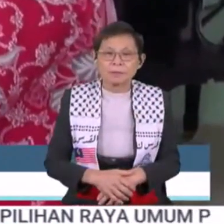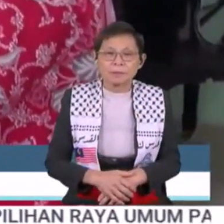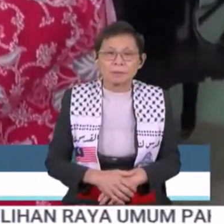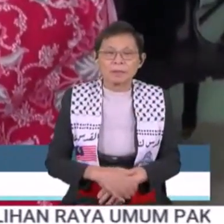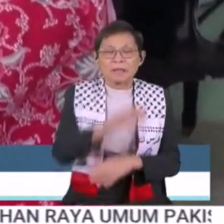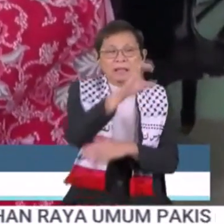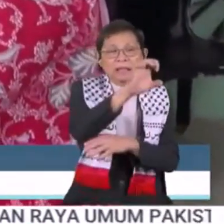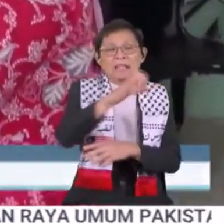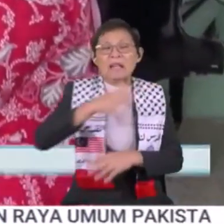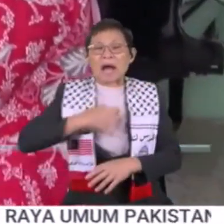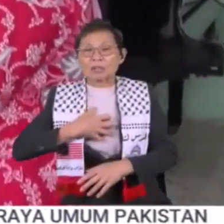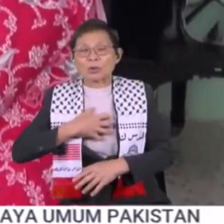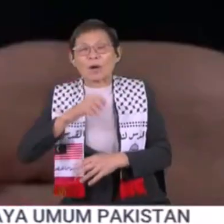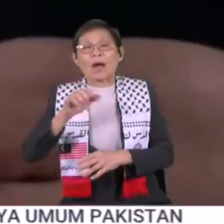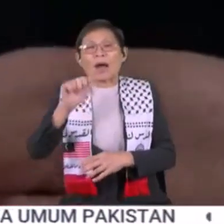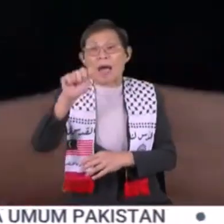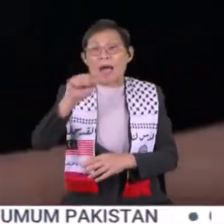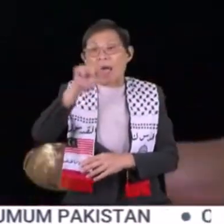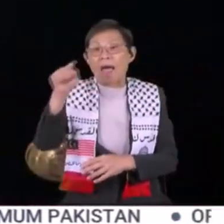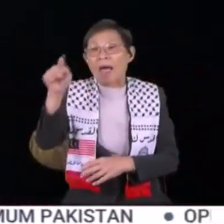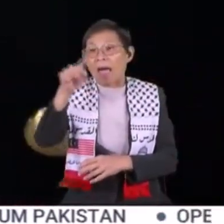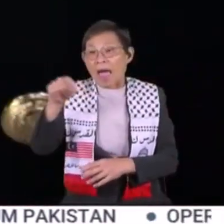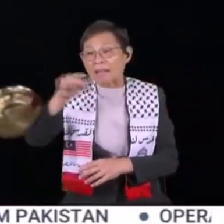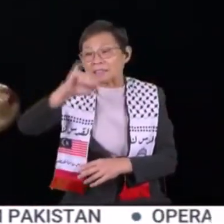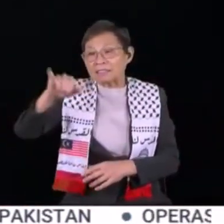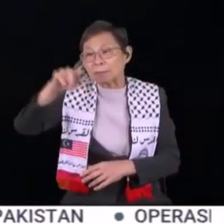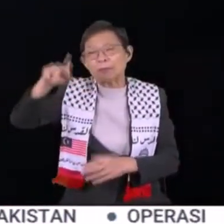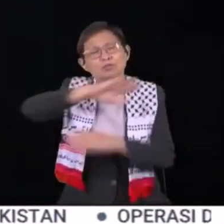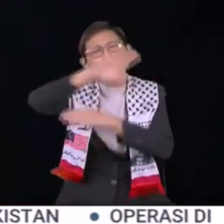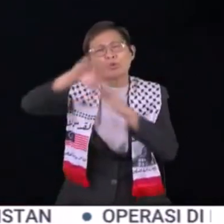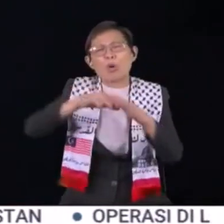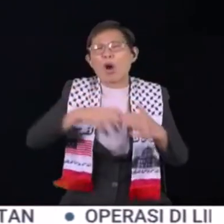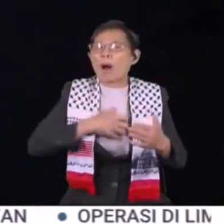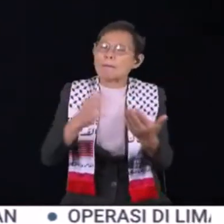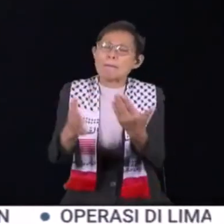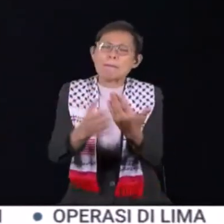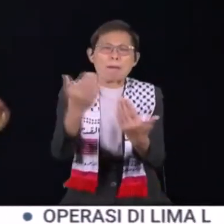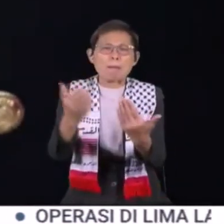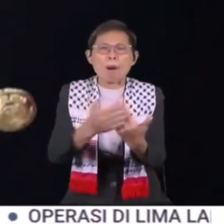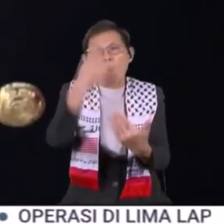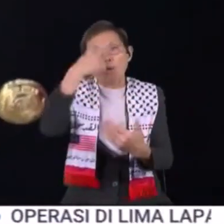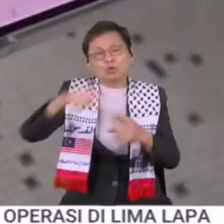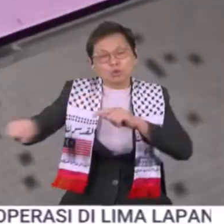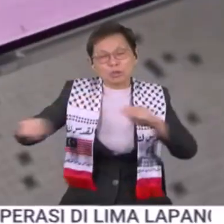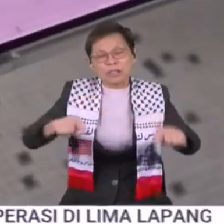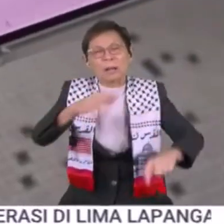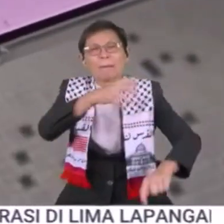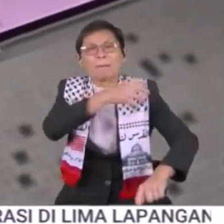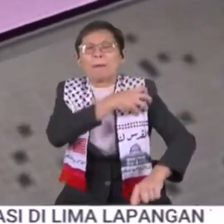melalui e-aduanjpj semua aduan lebih mudah disalurkan bagi tindakan pihak berkuasa